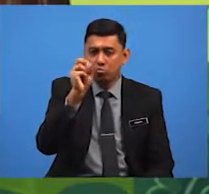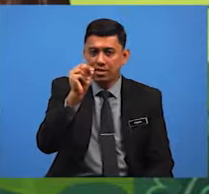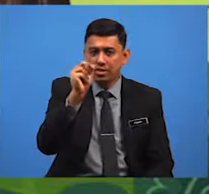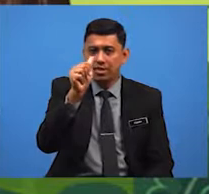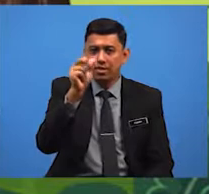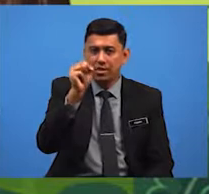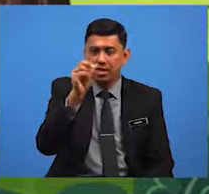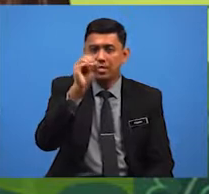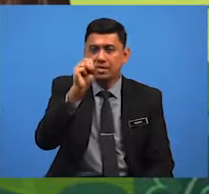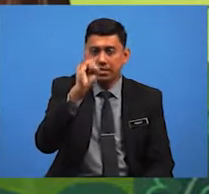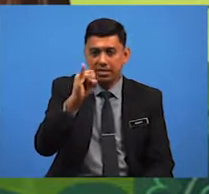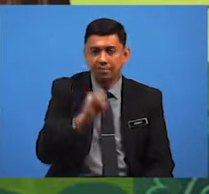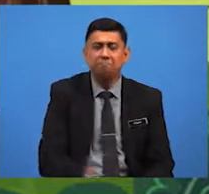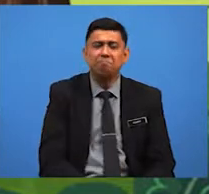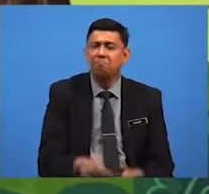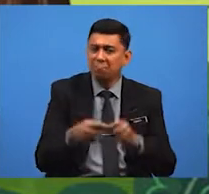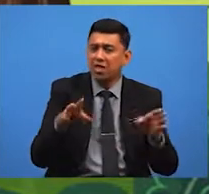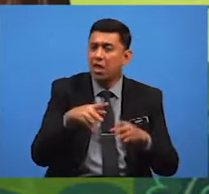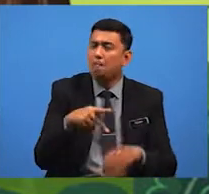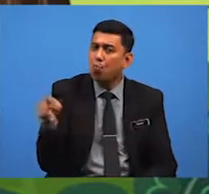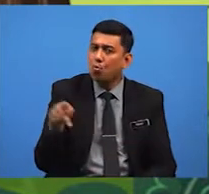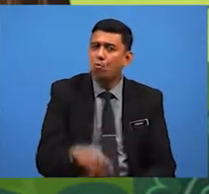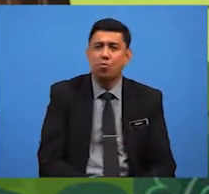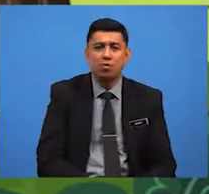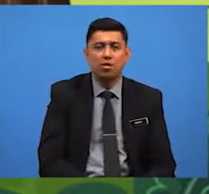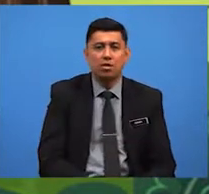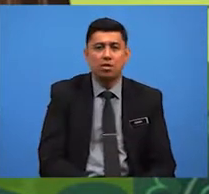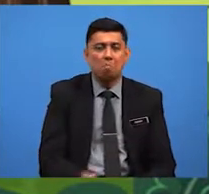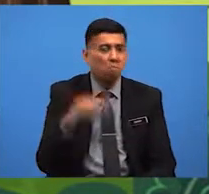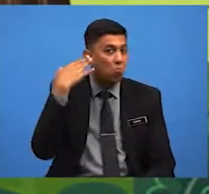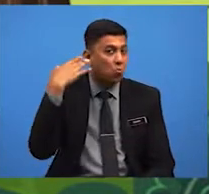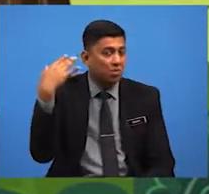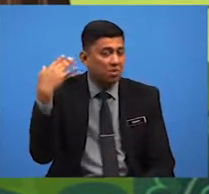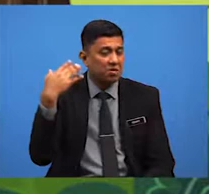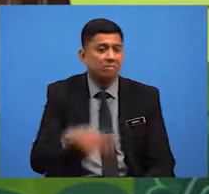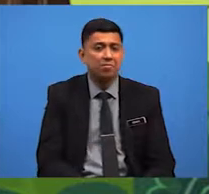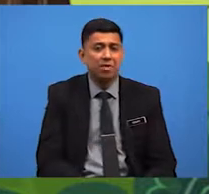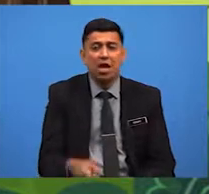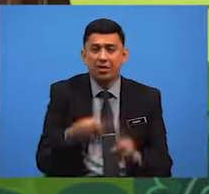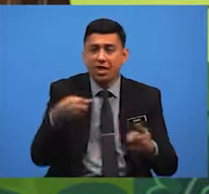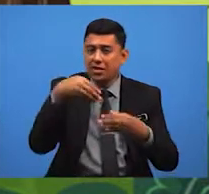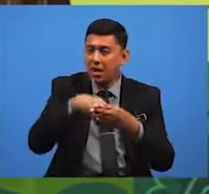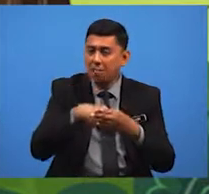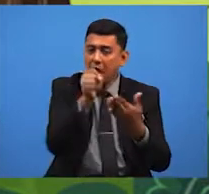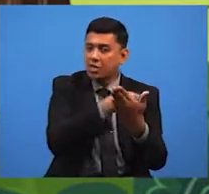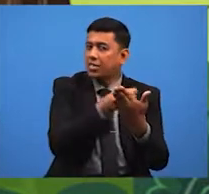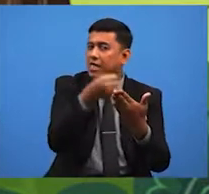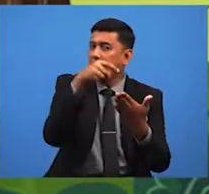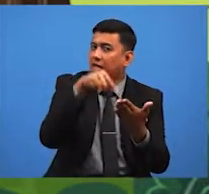Baiklah murid-murid, kita telah pun mengenali unsur bunyi asonansi dari dalam sajak